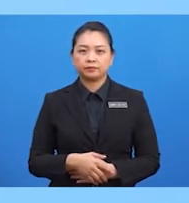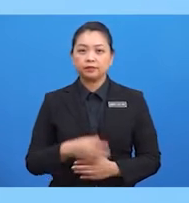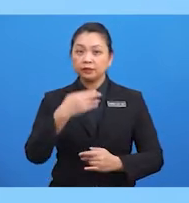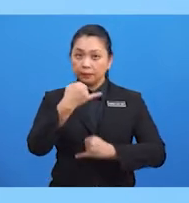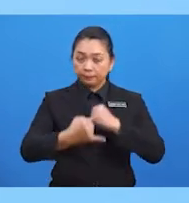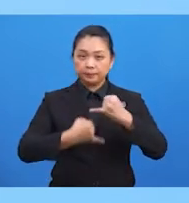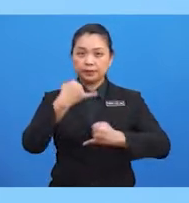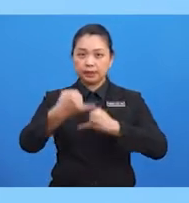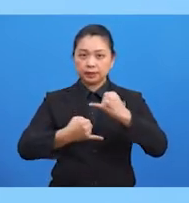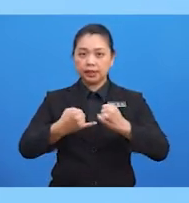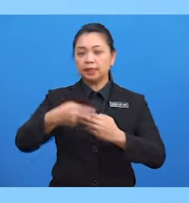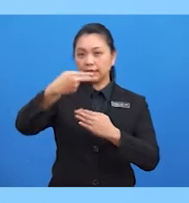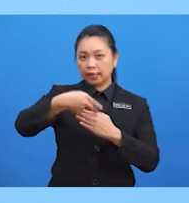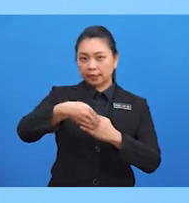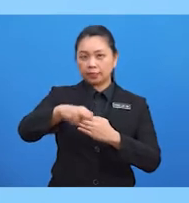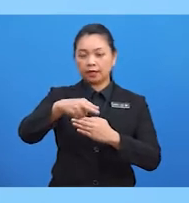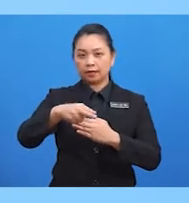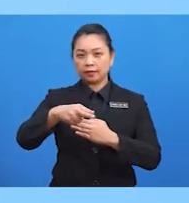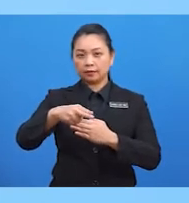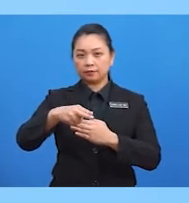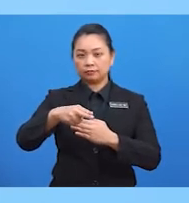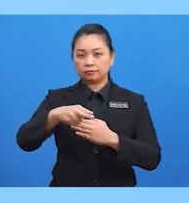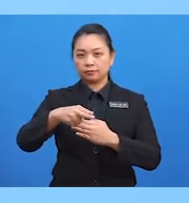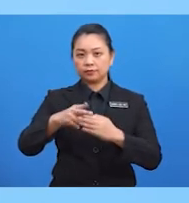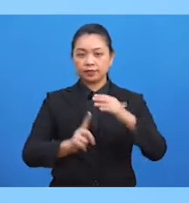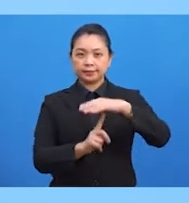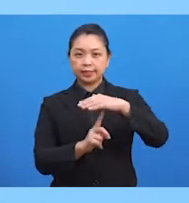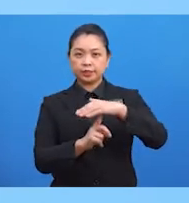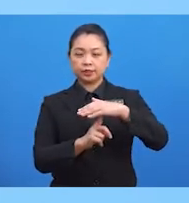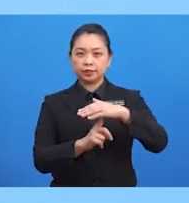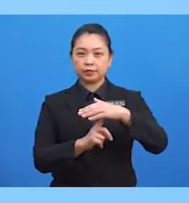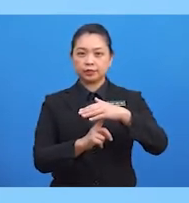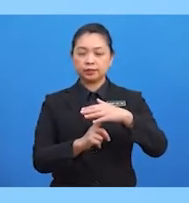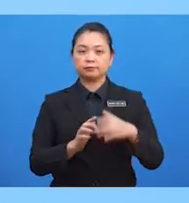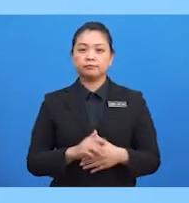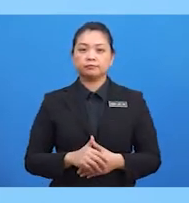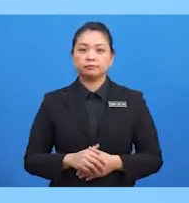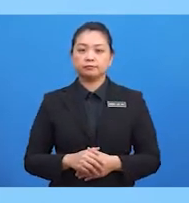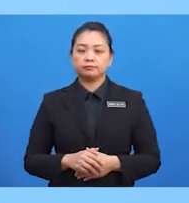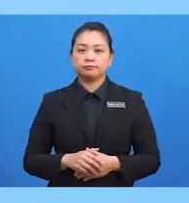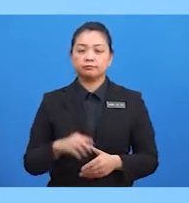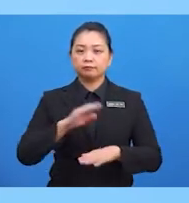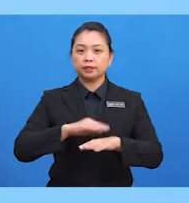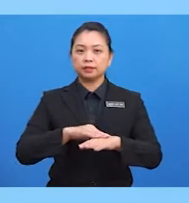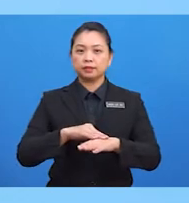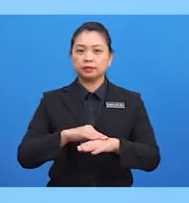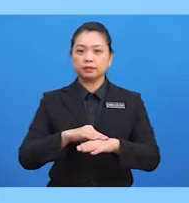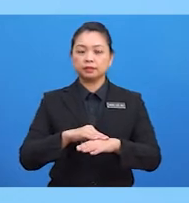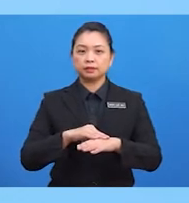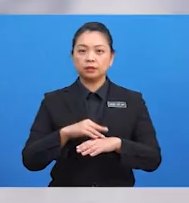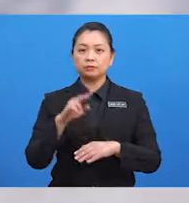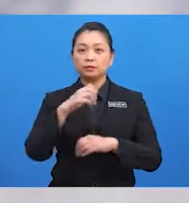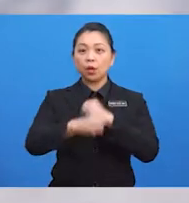dihantar ke Stesen Angkasa Antarabangsa ISS pada 10 Oktober